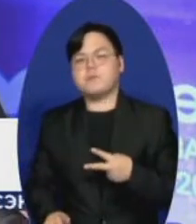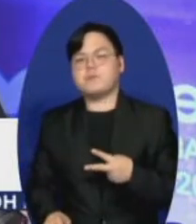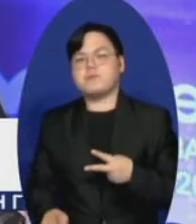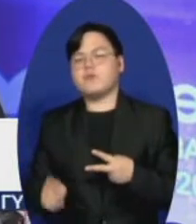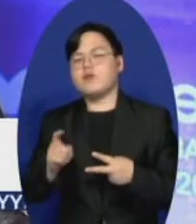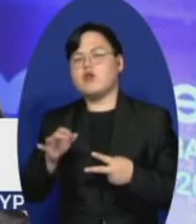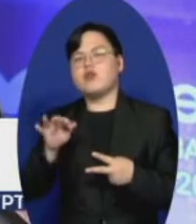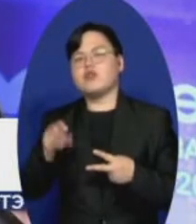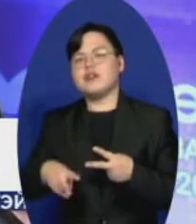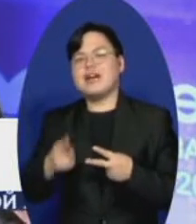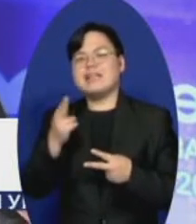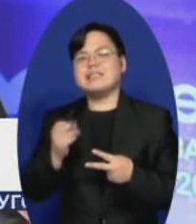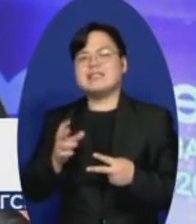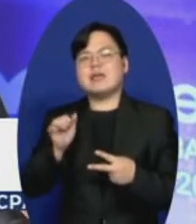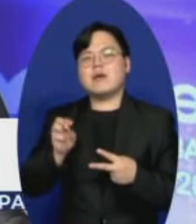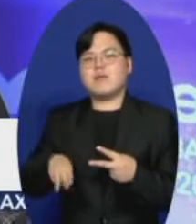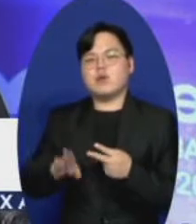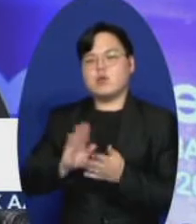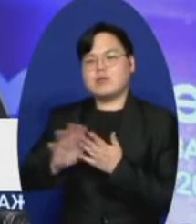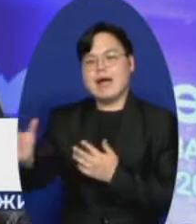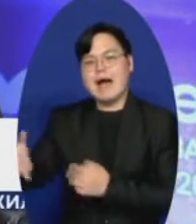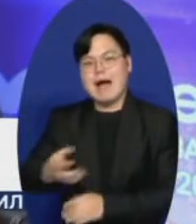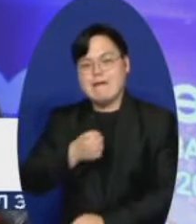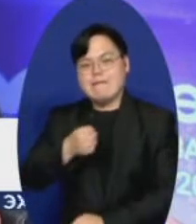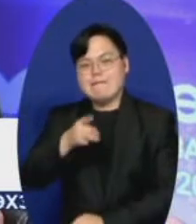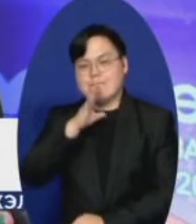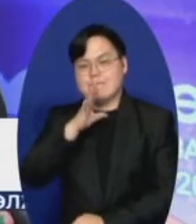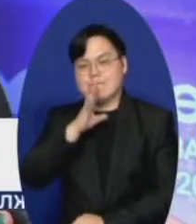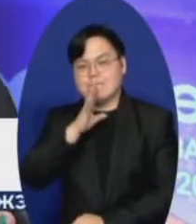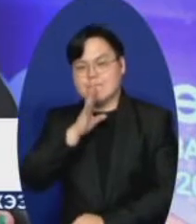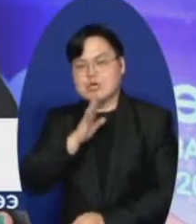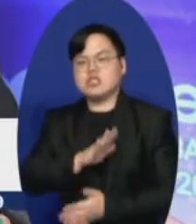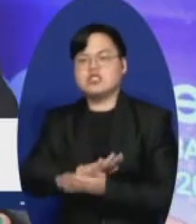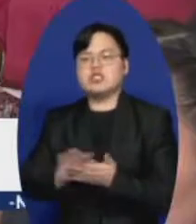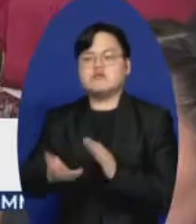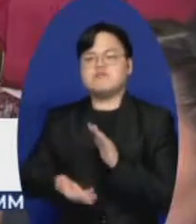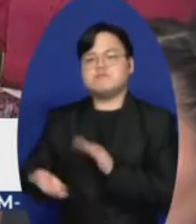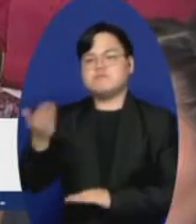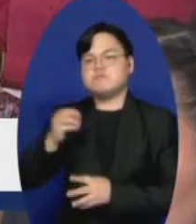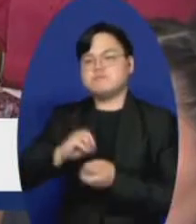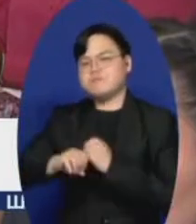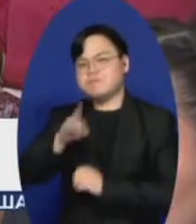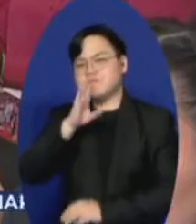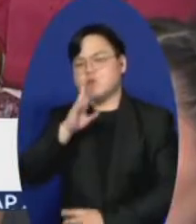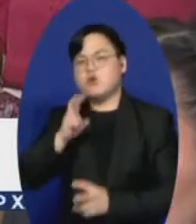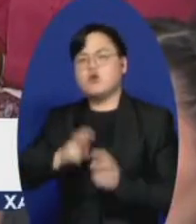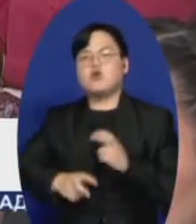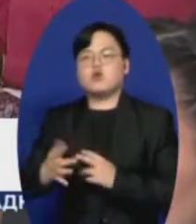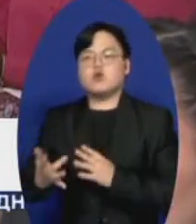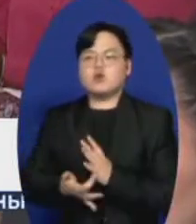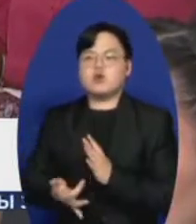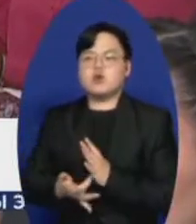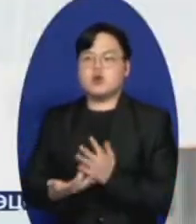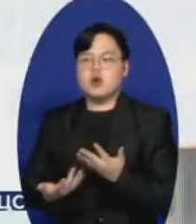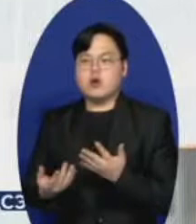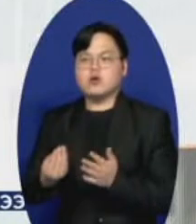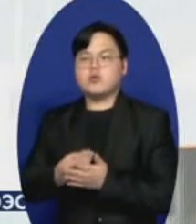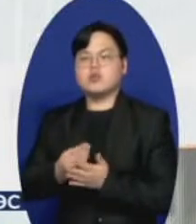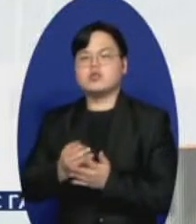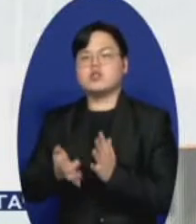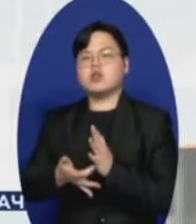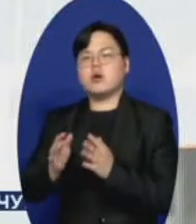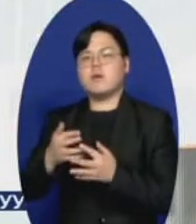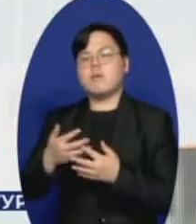энэ хөдөө цемент шахагийн одоо худалдаа авалтын үйл ажиллагааг шилэн болох юм зарчмалыг одоо оруулж байгаа. Үйлдвэрлэлийн технологи, тоног